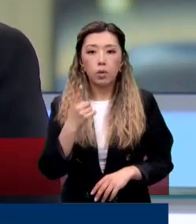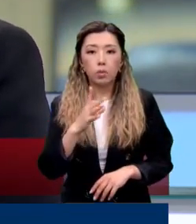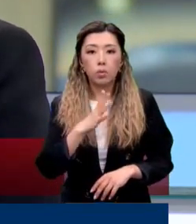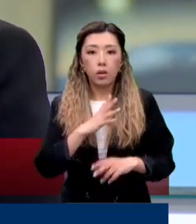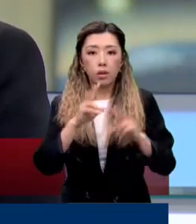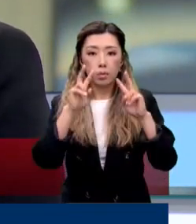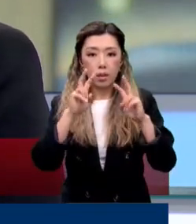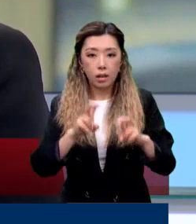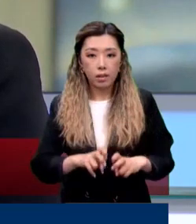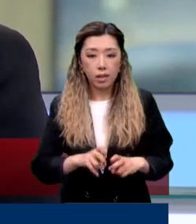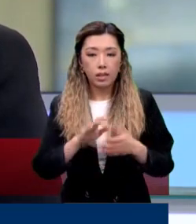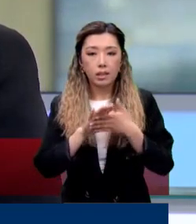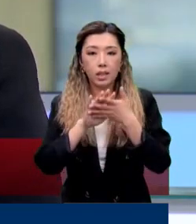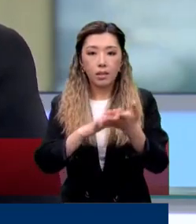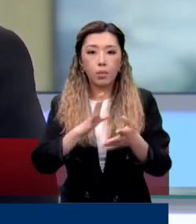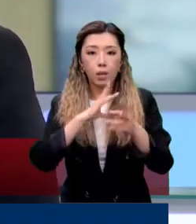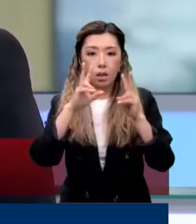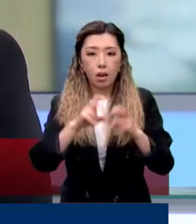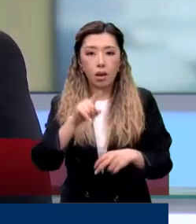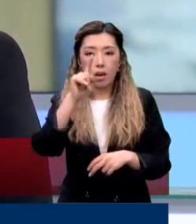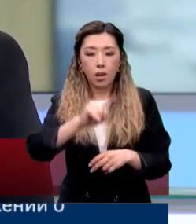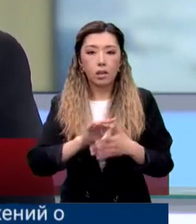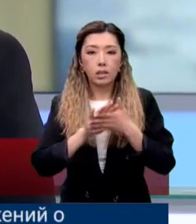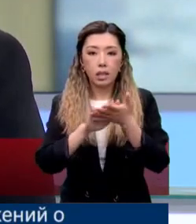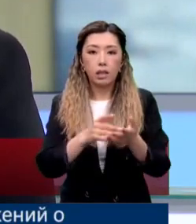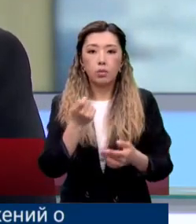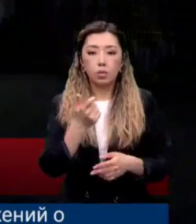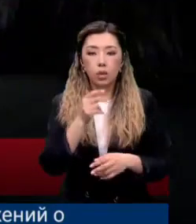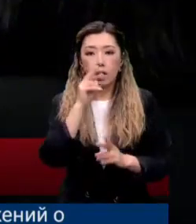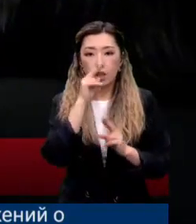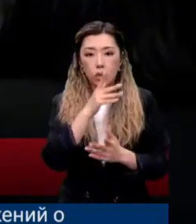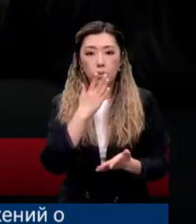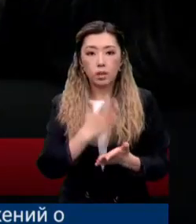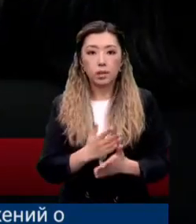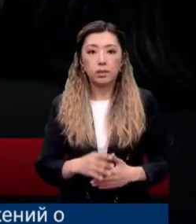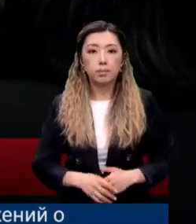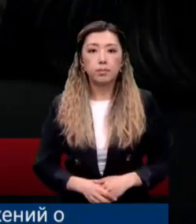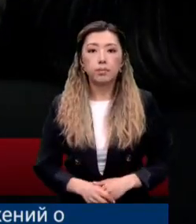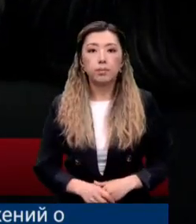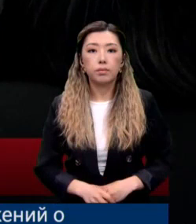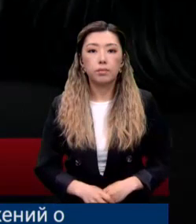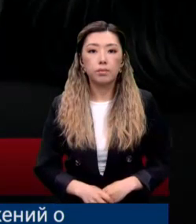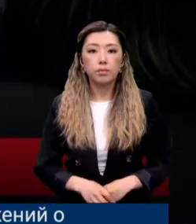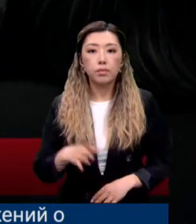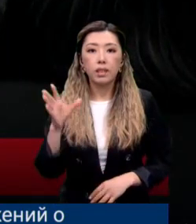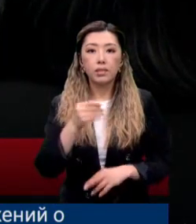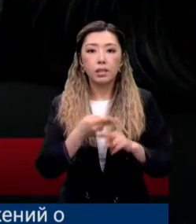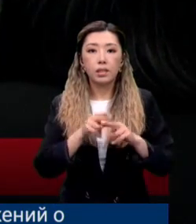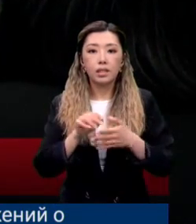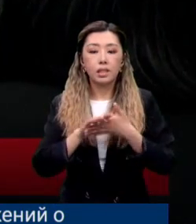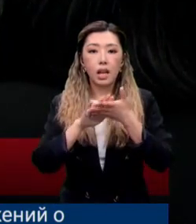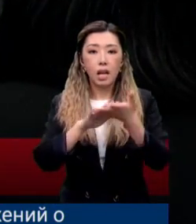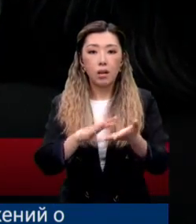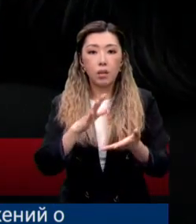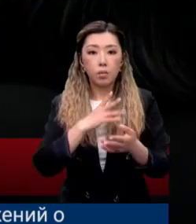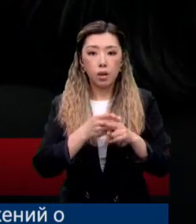обработку тех или иных заявок, которые просто некорректно поданы. Ну а тут ведь такой вопрос, все ли корректно поданы заявки будут вами изучены и все